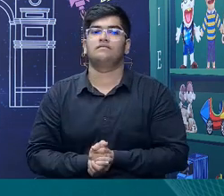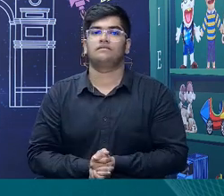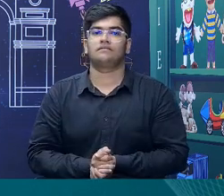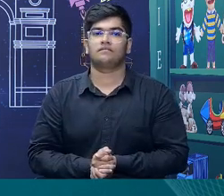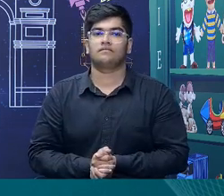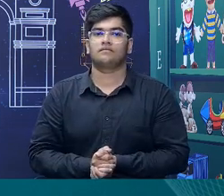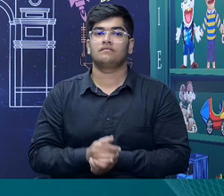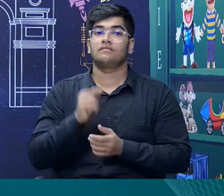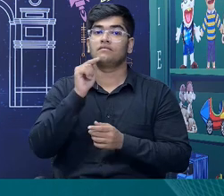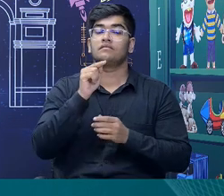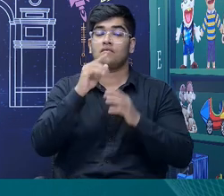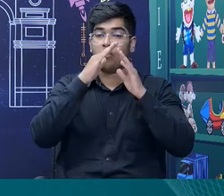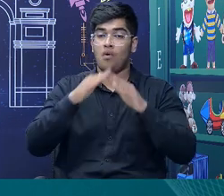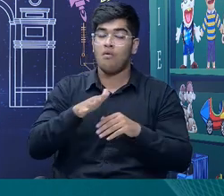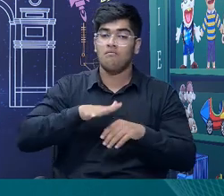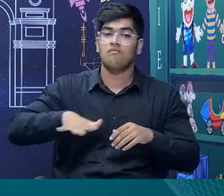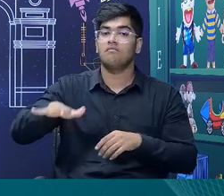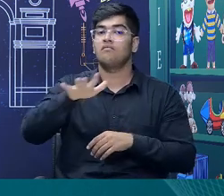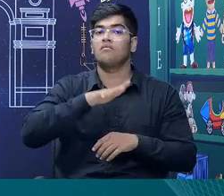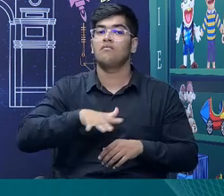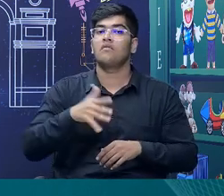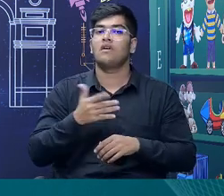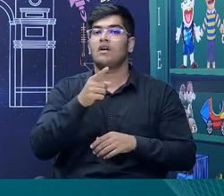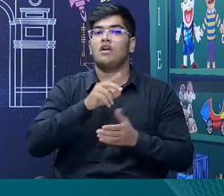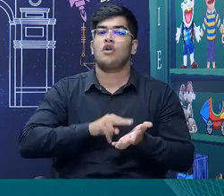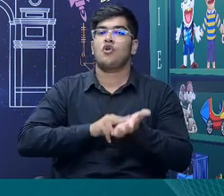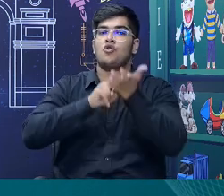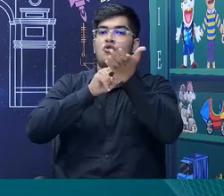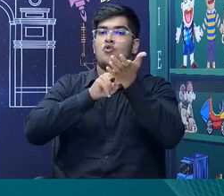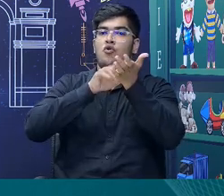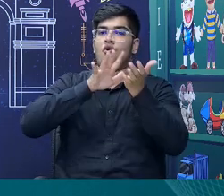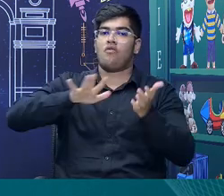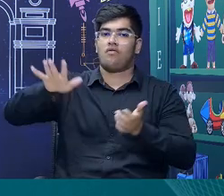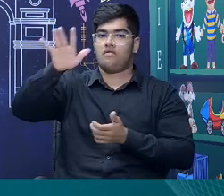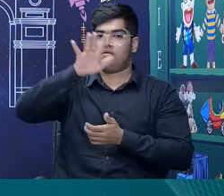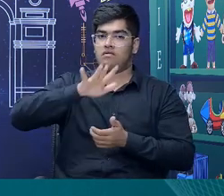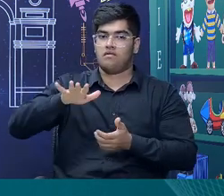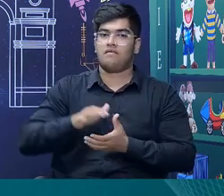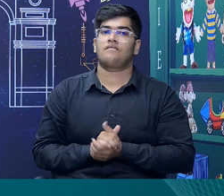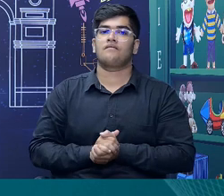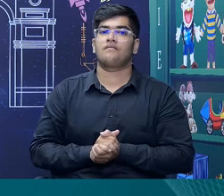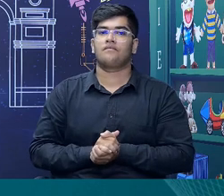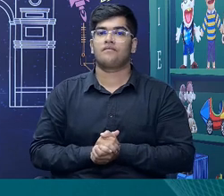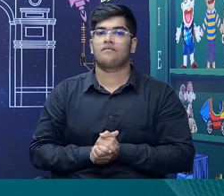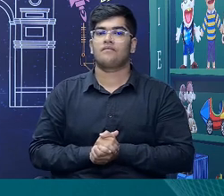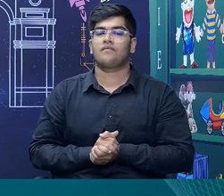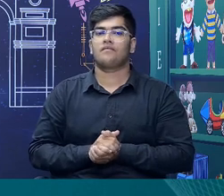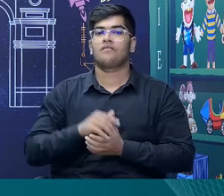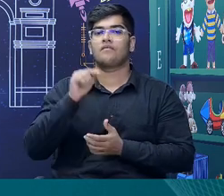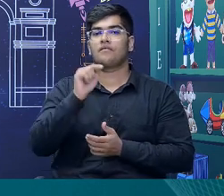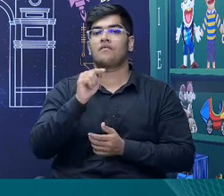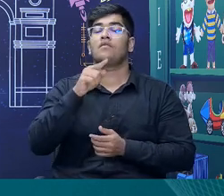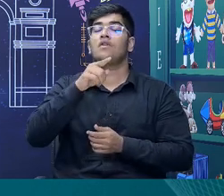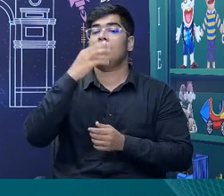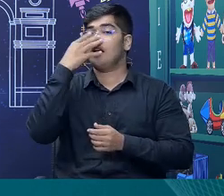जो लोक है यानी की भवन है ये उत्तर की दिशा में है नॉर्थ डायरेक्शन और गणेश जी जो है वो एक थ्रोन पर